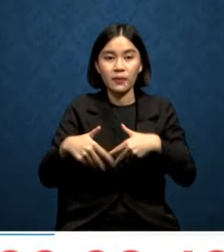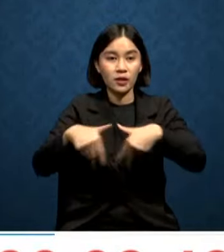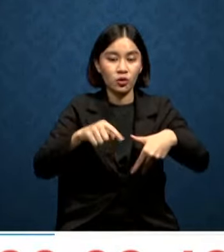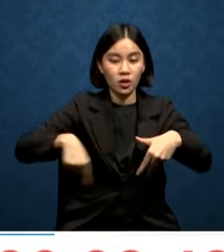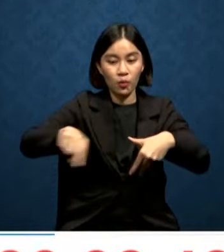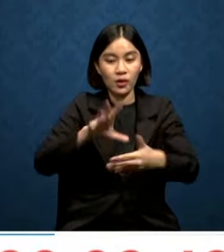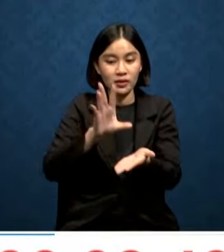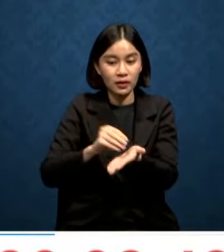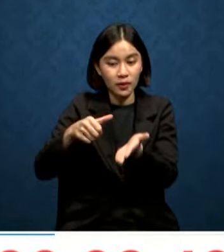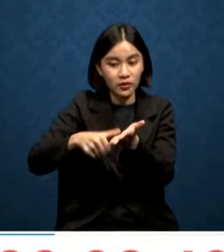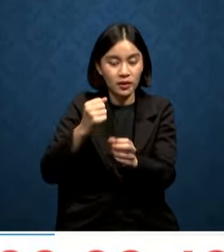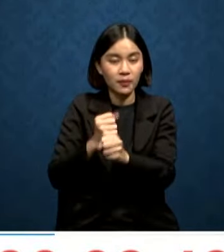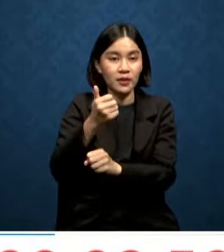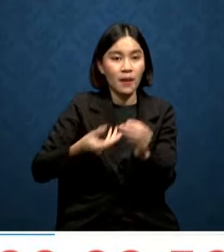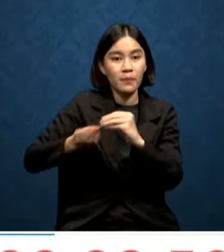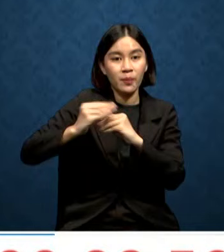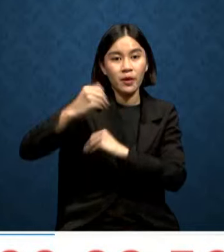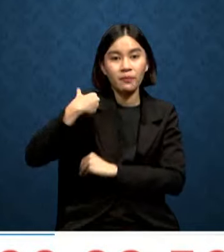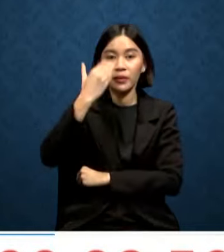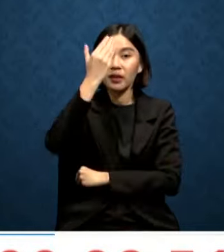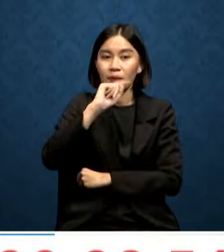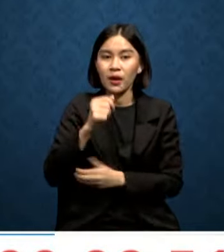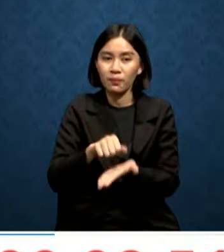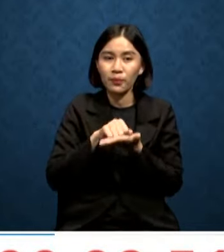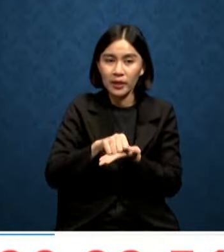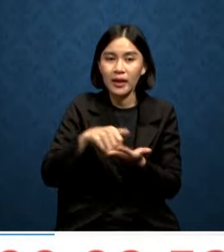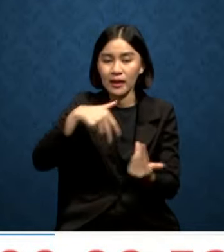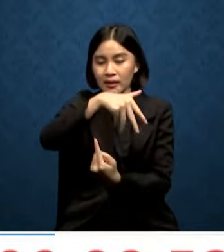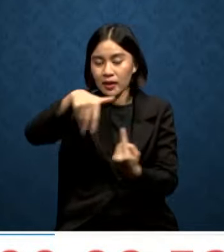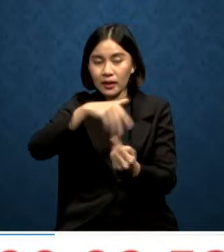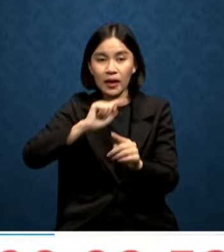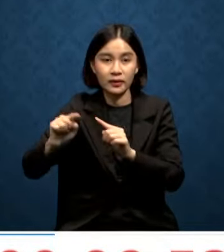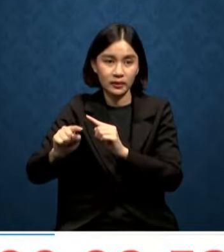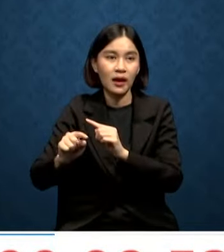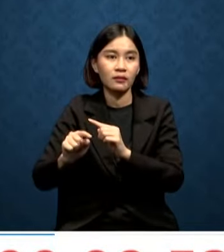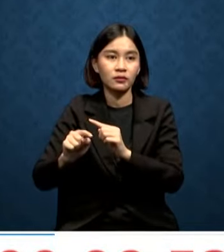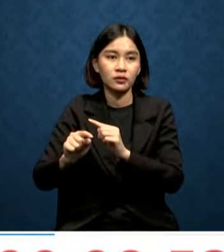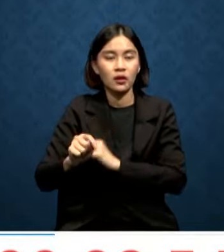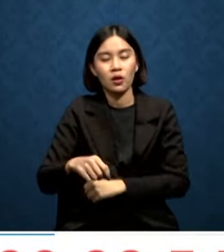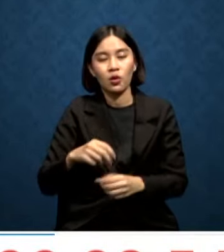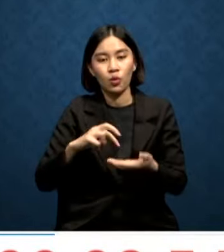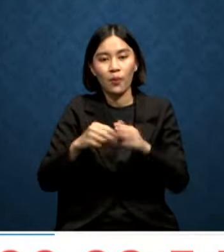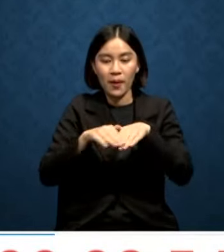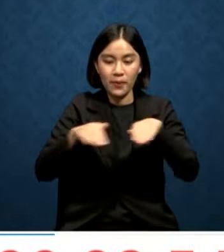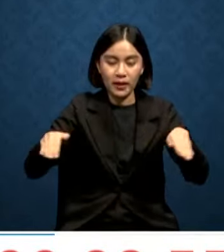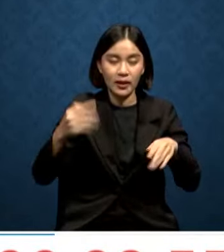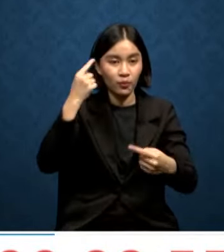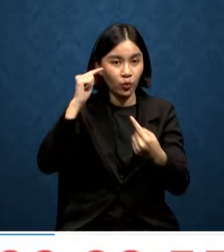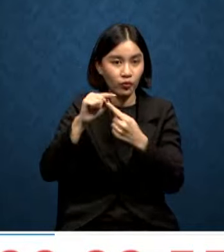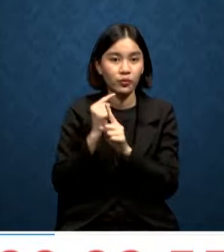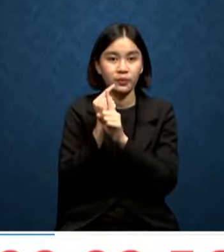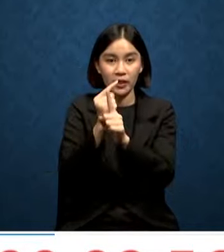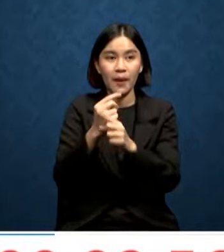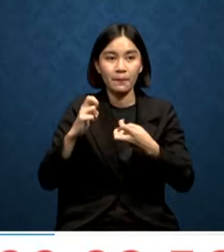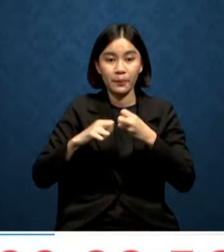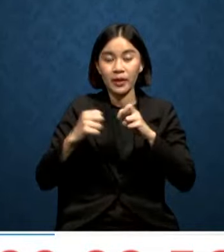ารถจัดเก็บภาษีเองได้เพิ่มมากขึ้นเพื่อให้การบริการสาธารณะที่ท้องถิ่นต้องทำเนี่ยจะสามารถเกิดประสิทธิผลได้ตามที่หวังซึ่งปัญ